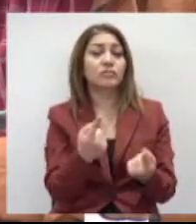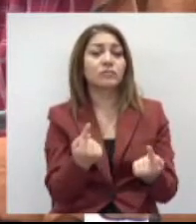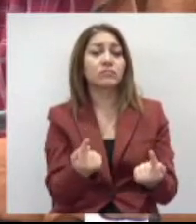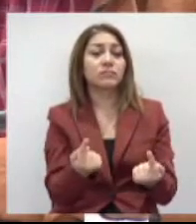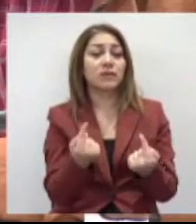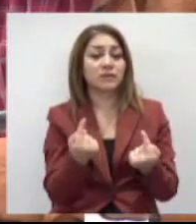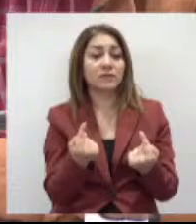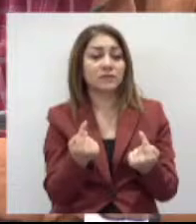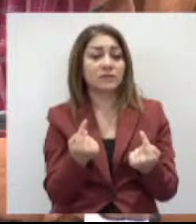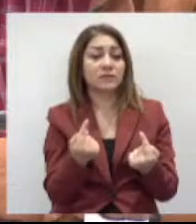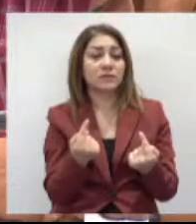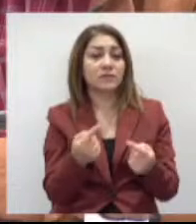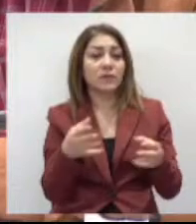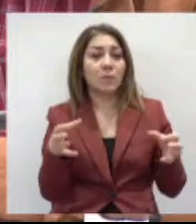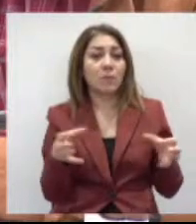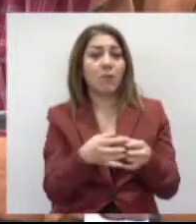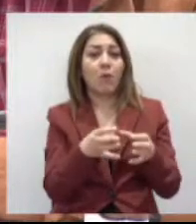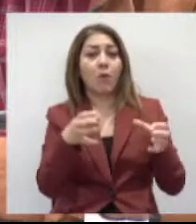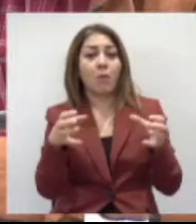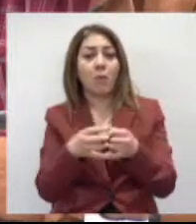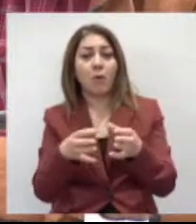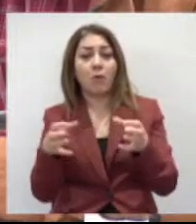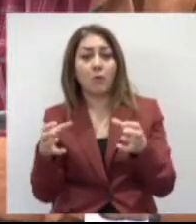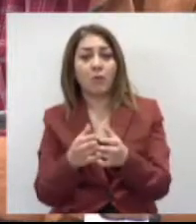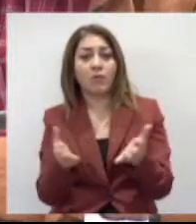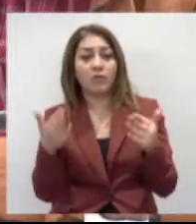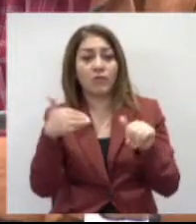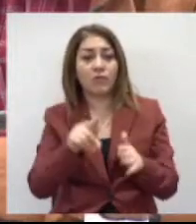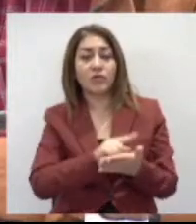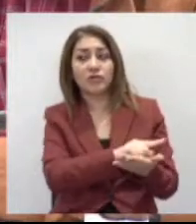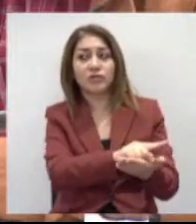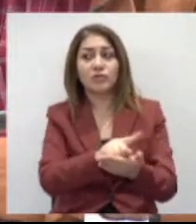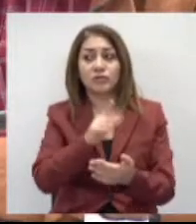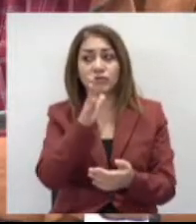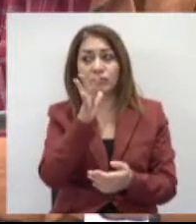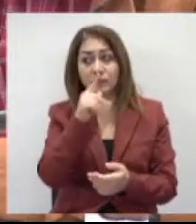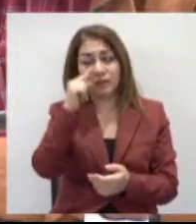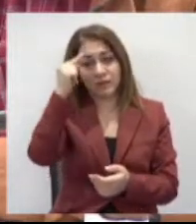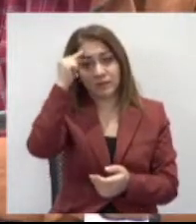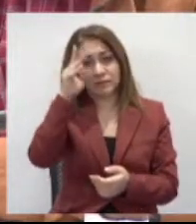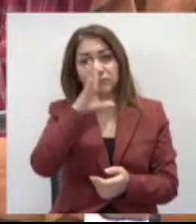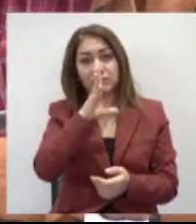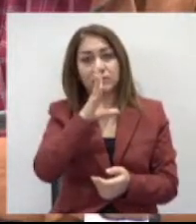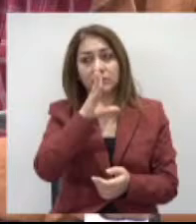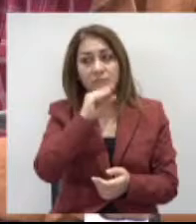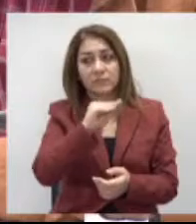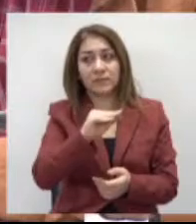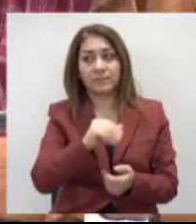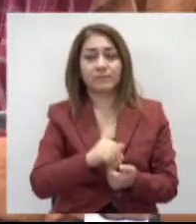ասած, բլոկեր սահմանի, որոնք քննարկելու արդյունքում հնարավոր կլինի